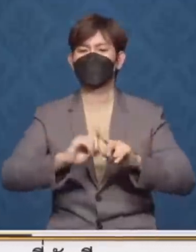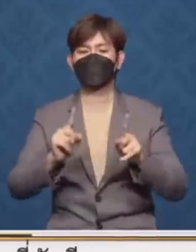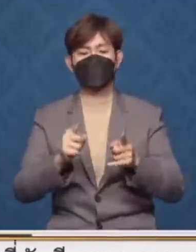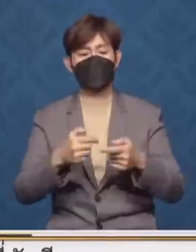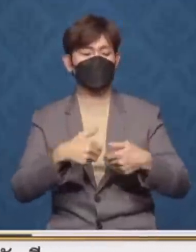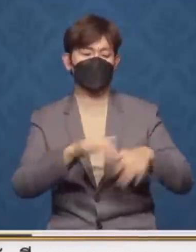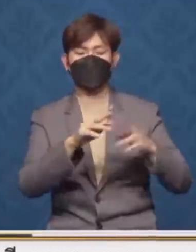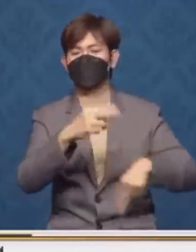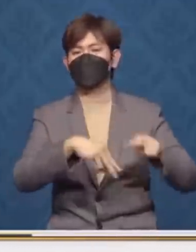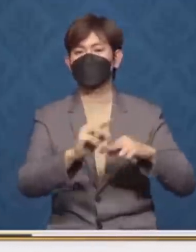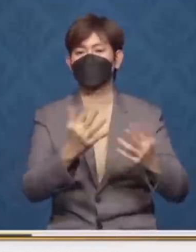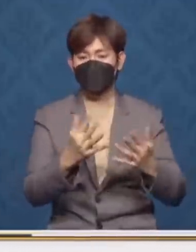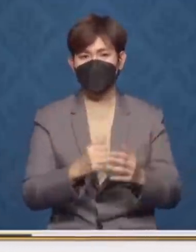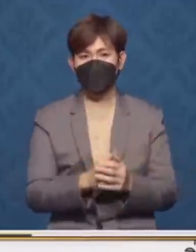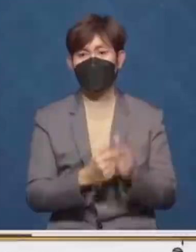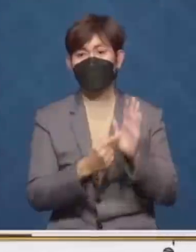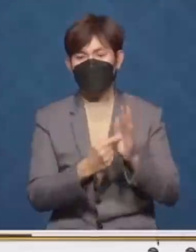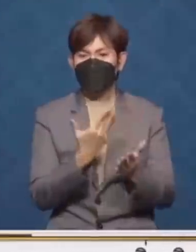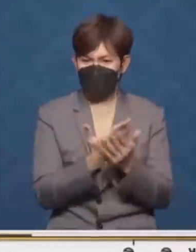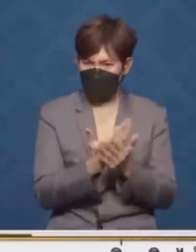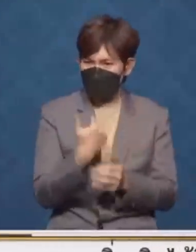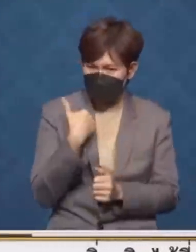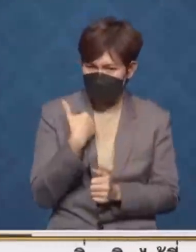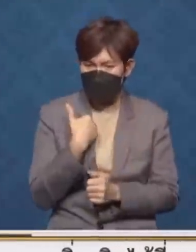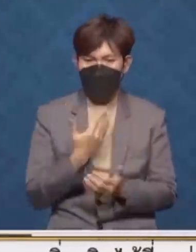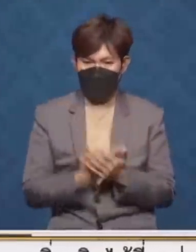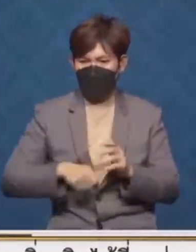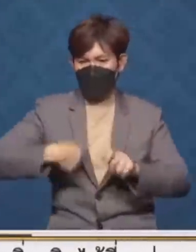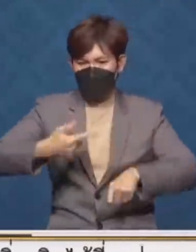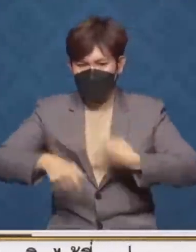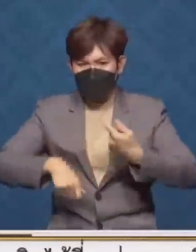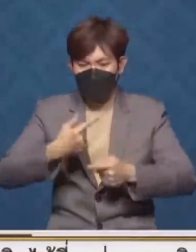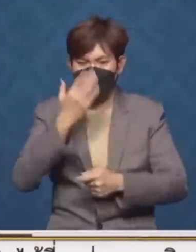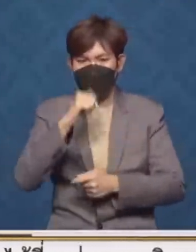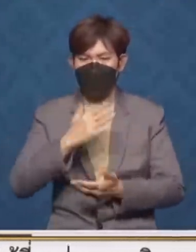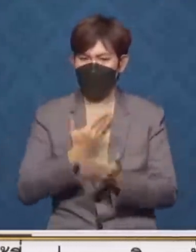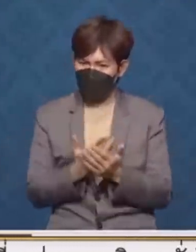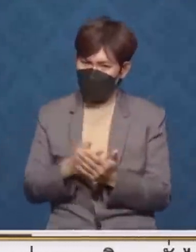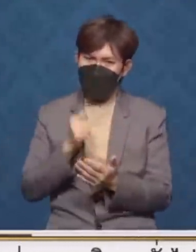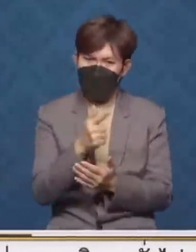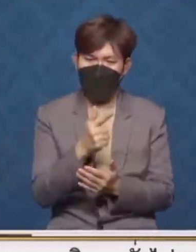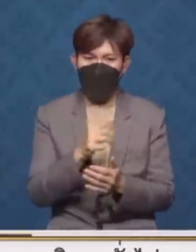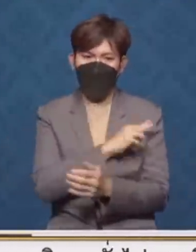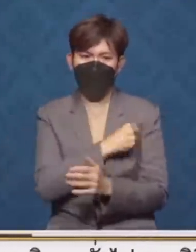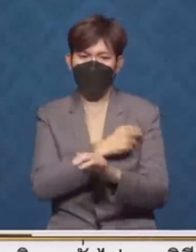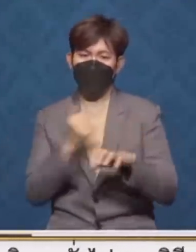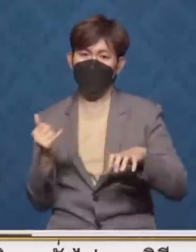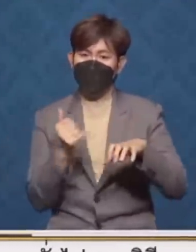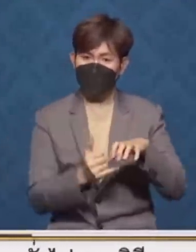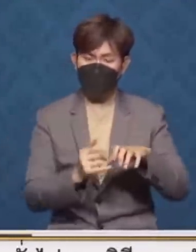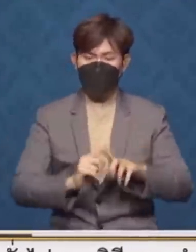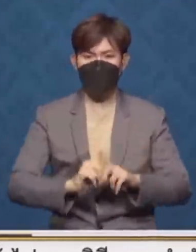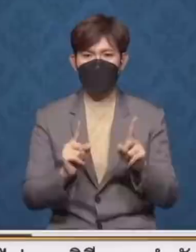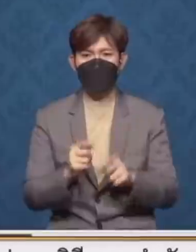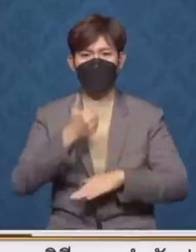บางคนมีเงินมีศักยภาพที่จะจ่ายเพื่อให้ได้เข้ารับการรักษาแต่ว่าการบริหารจัดการผู้นำ